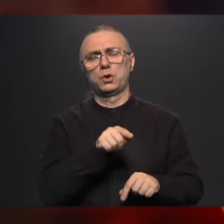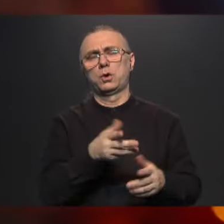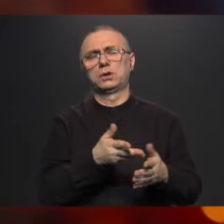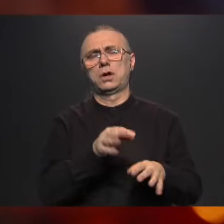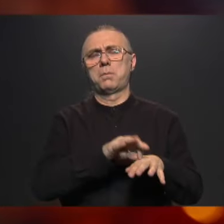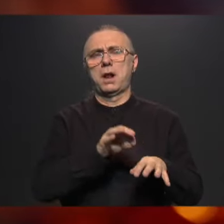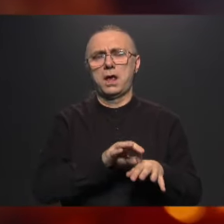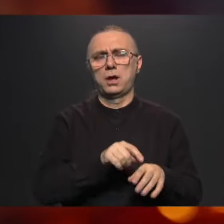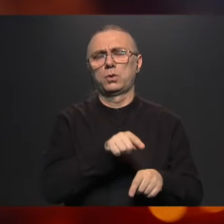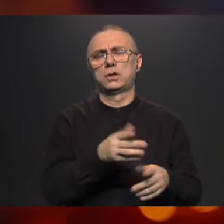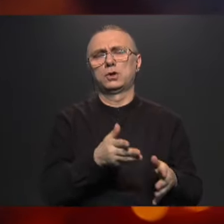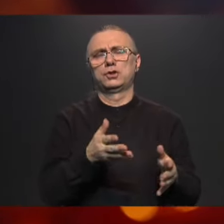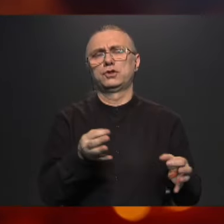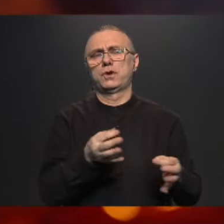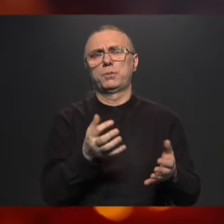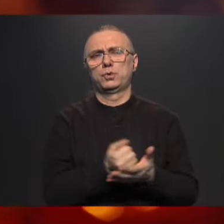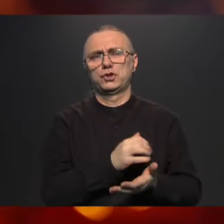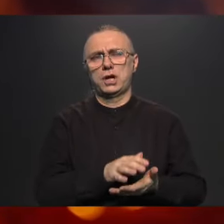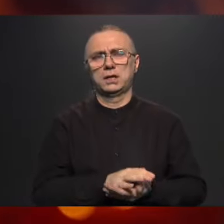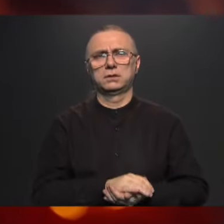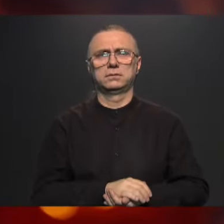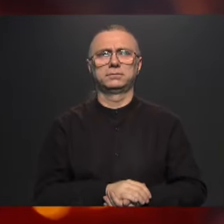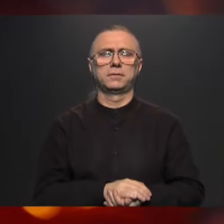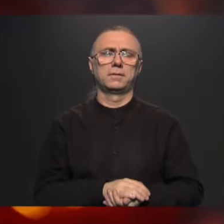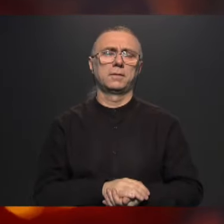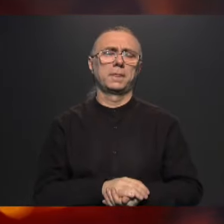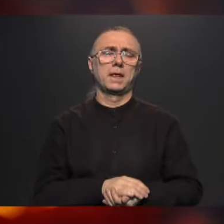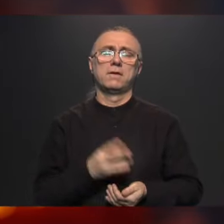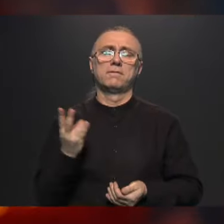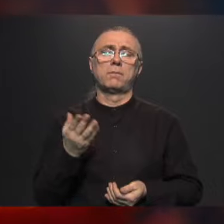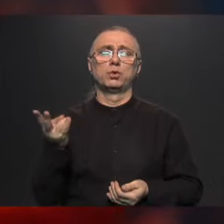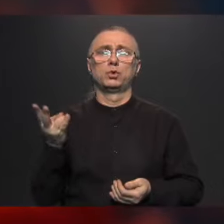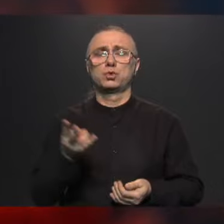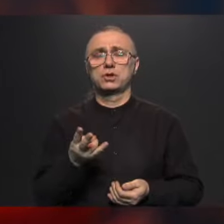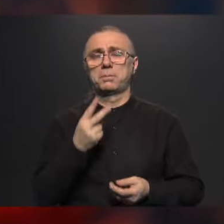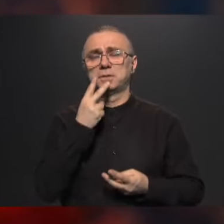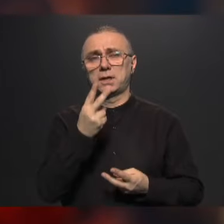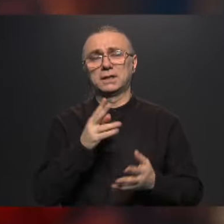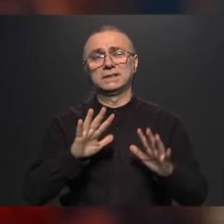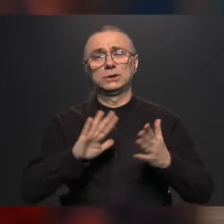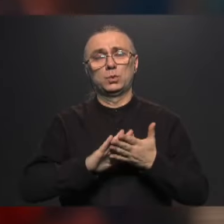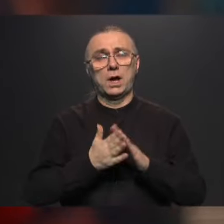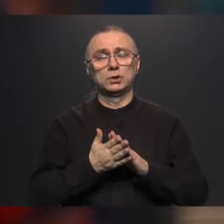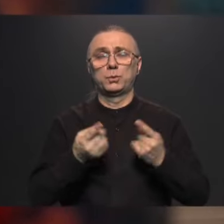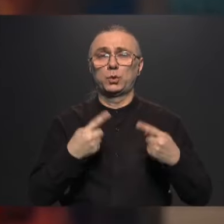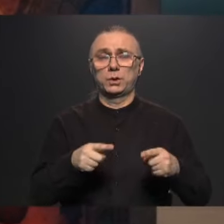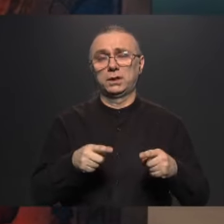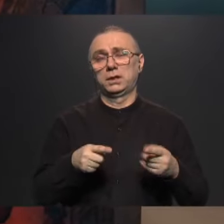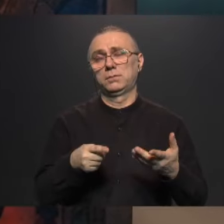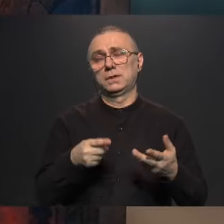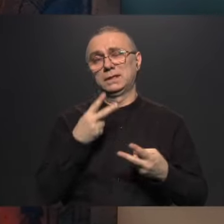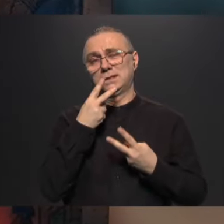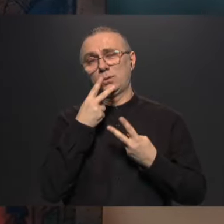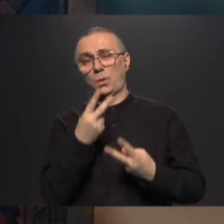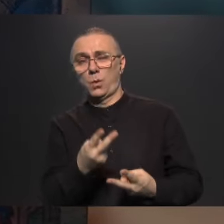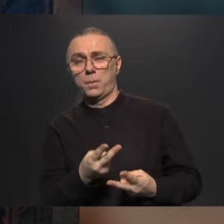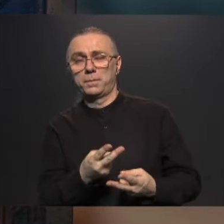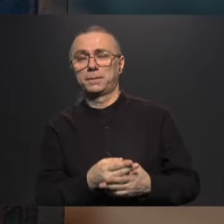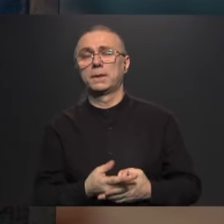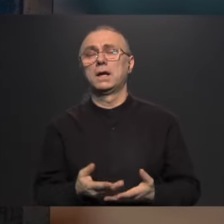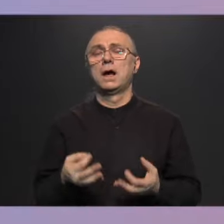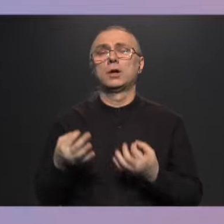это, мне кажется, что это совершенно не так, посмотреть на ситуацию под другим углом. Во-первых, вы его простите, все-таки простите, отпустите эту